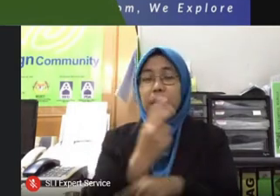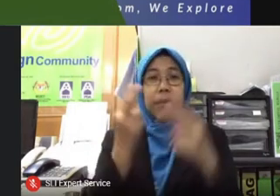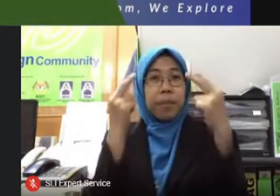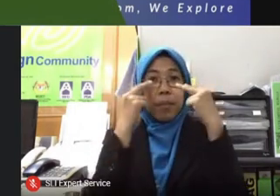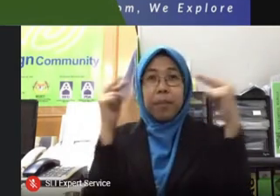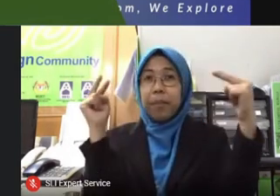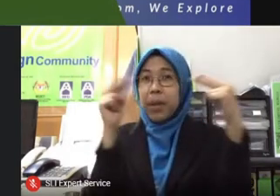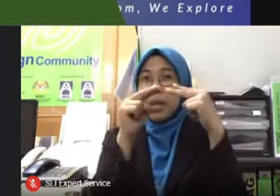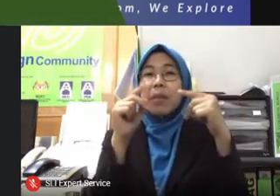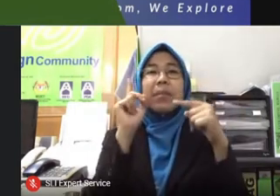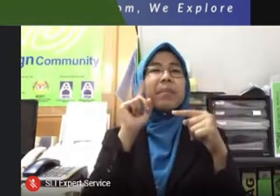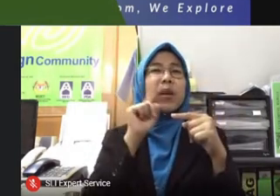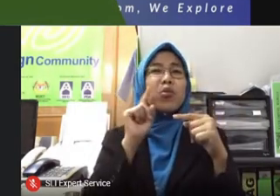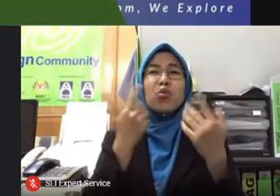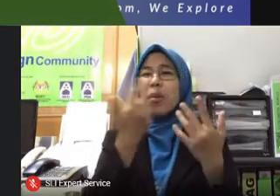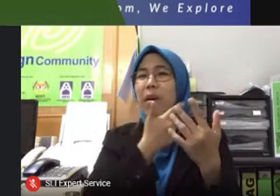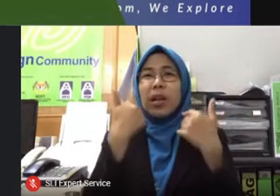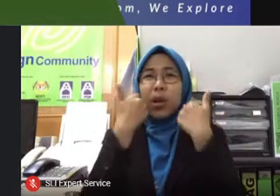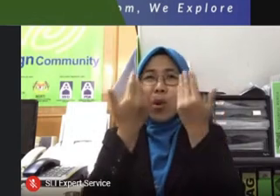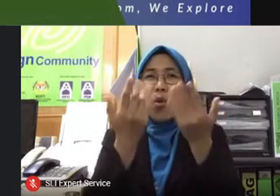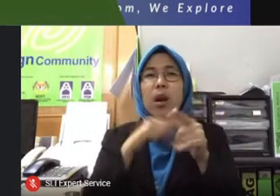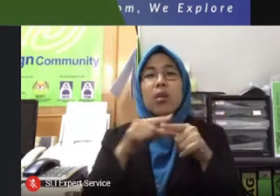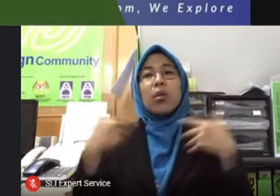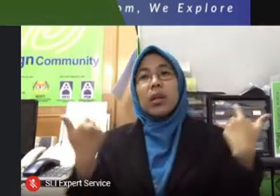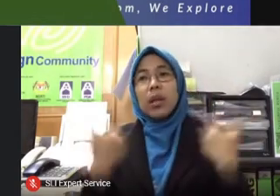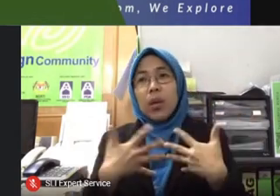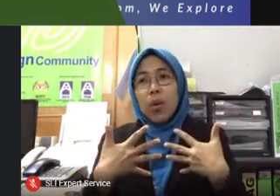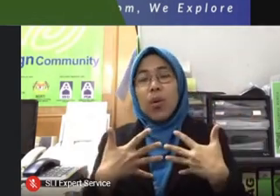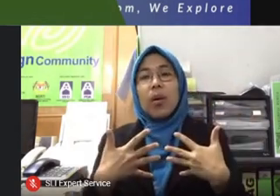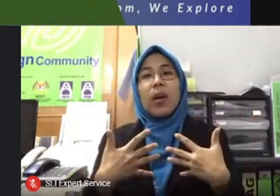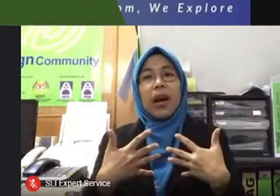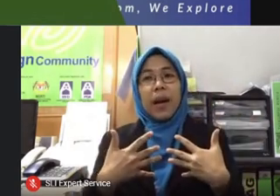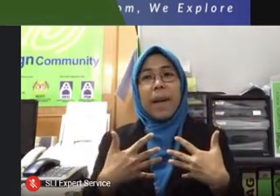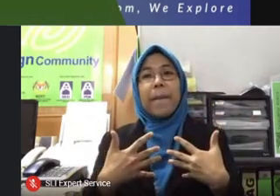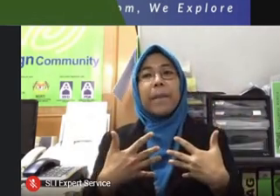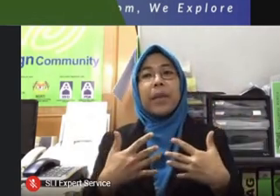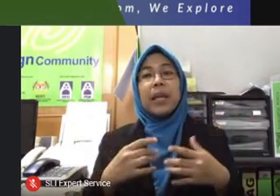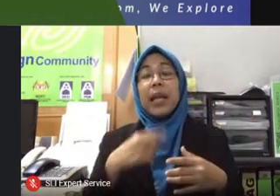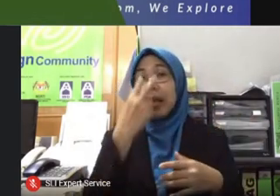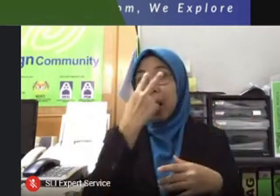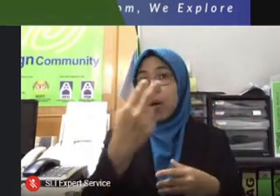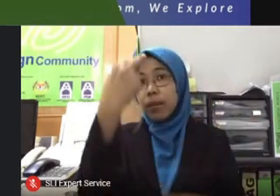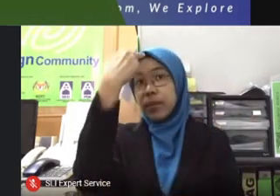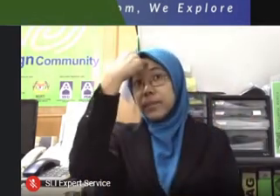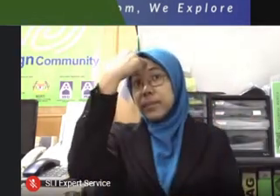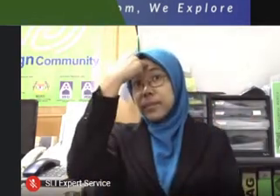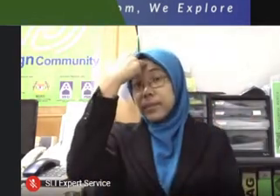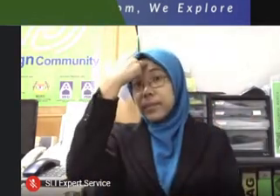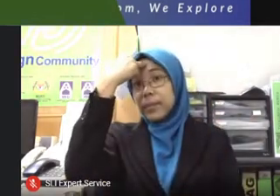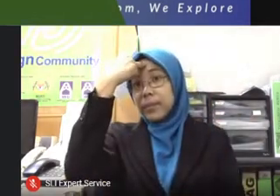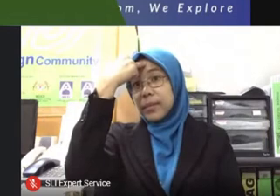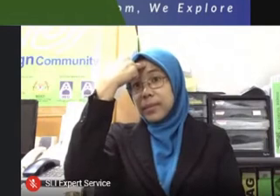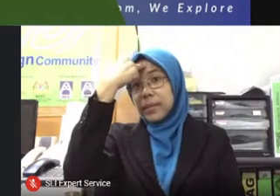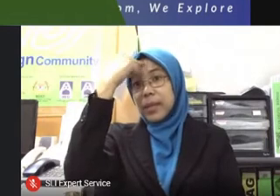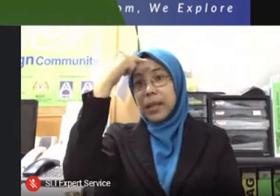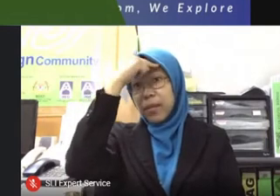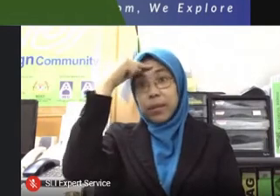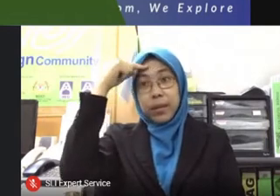dia sebab kita malu, betul? Ataupun kita takut. Jadi dengan ekspresi mereka, kita tengok dia punya forehead ataupun dahi